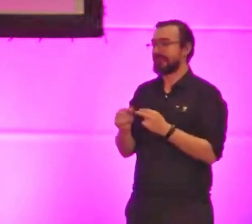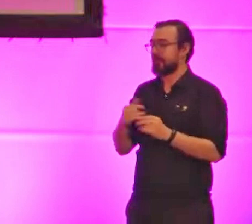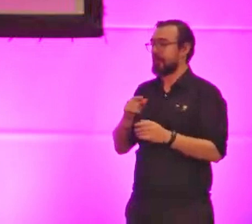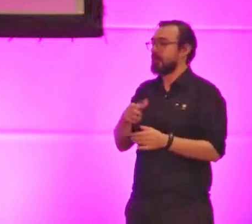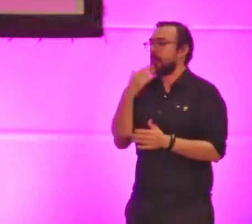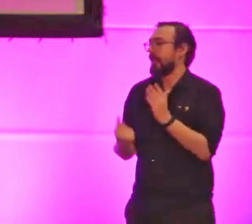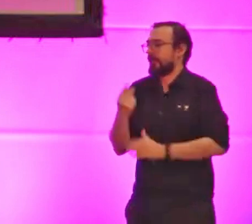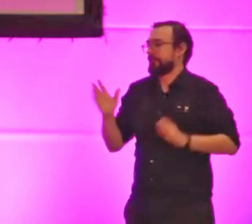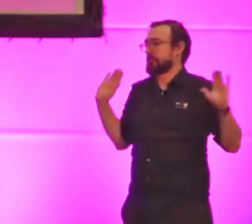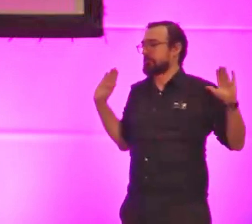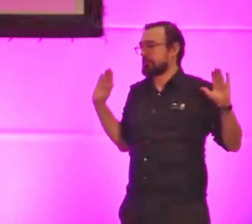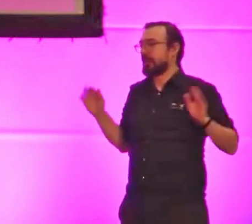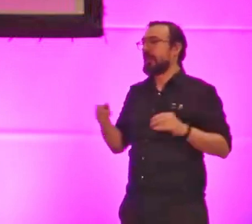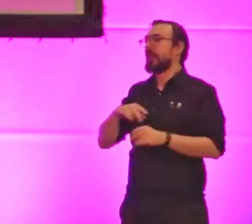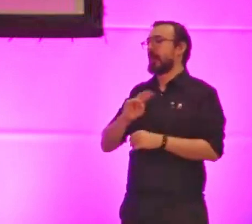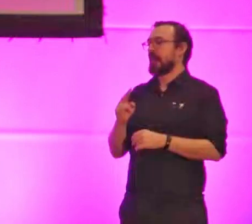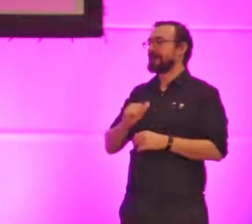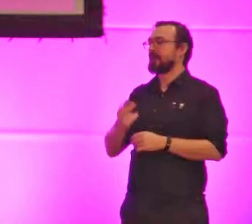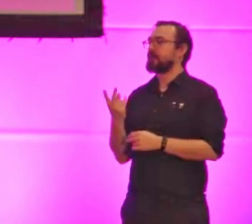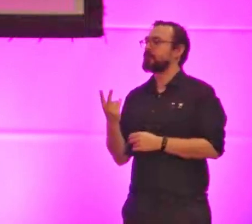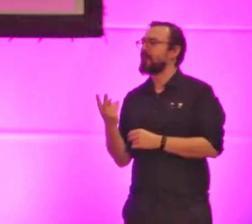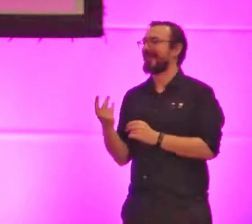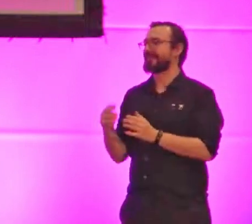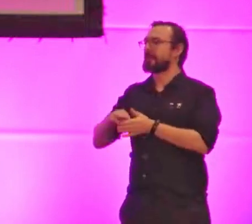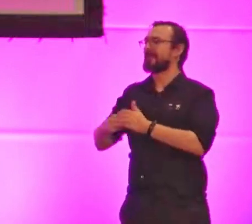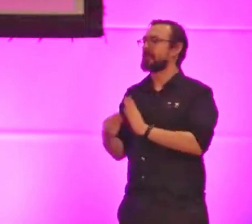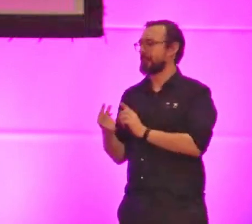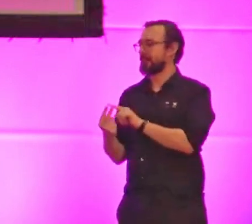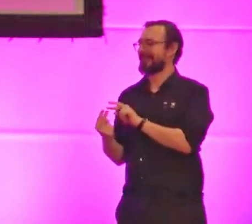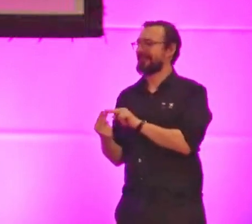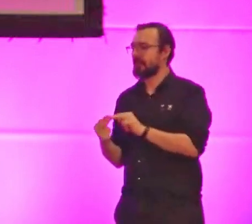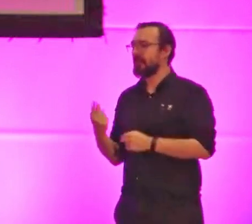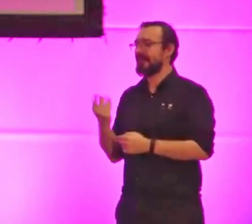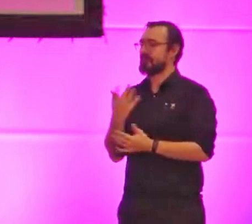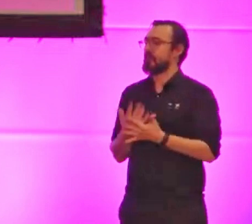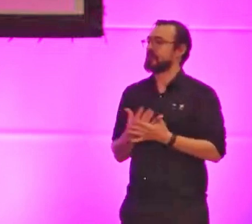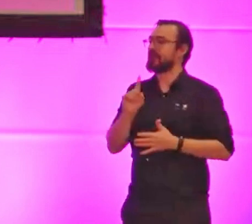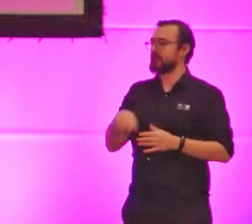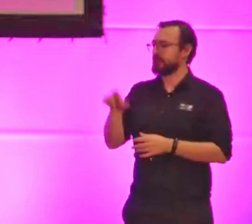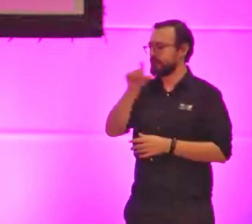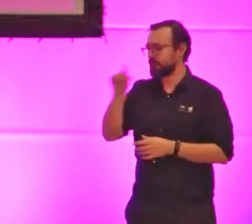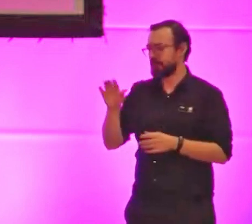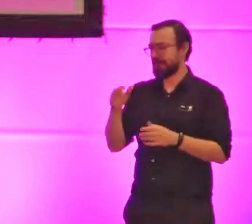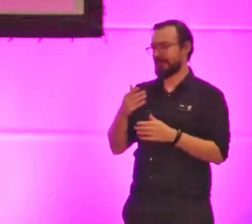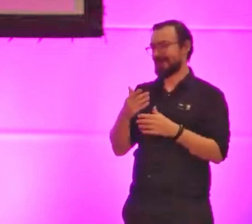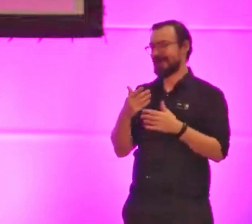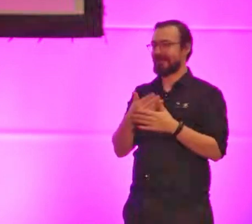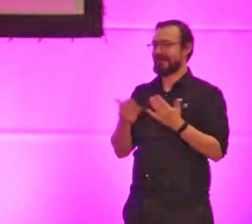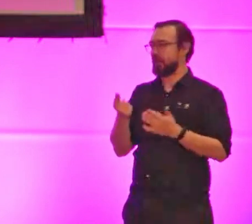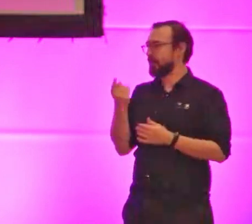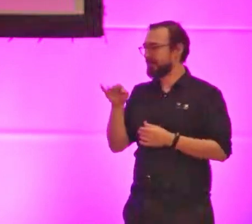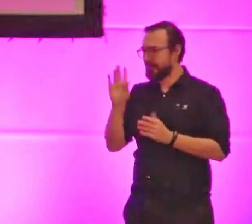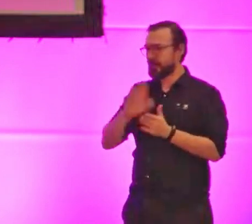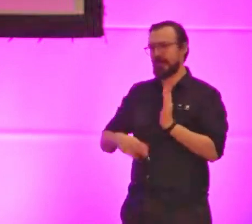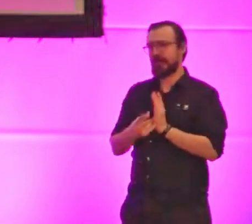sen använde man två andra metoder, kan man väl säga. Och det ena var att argumentera för ett företag, inte bara Lundin,